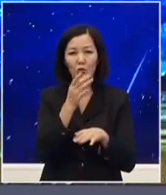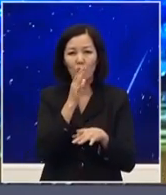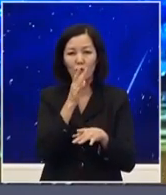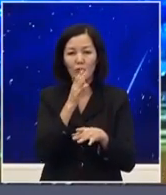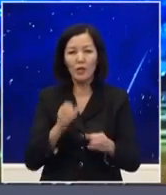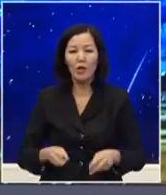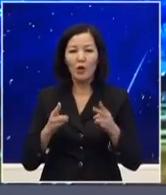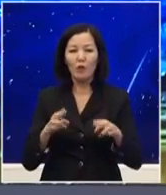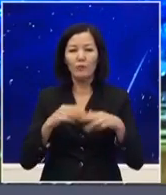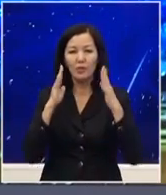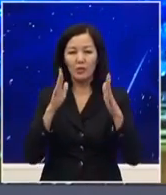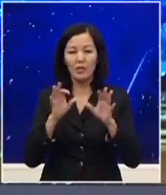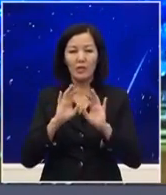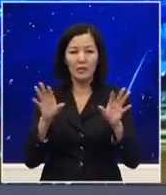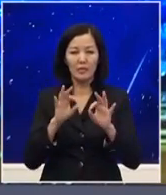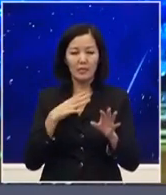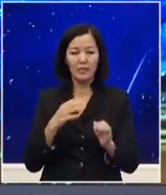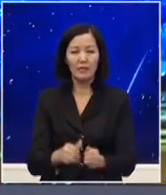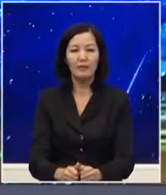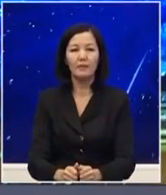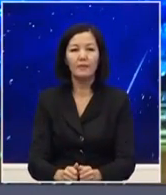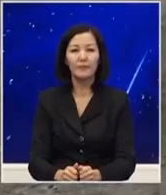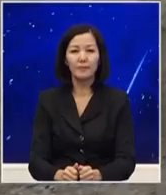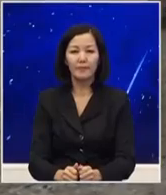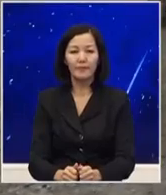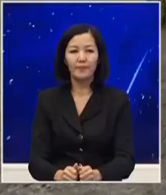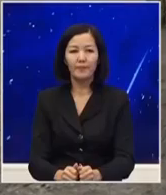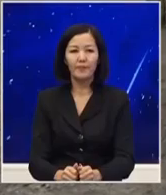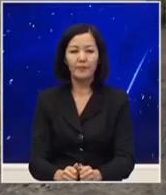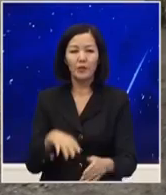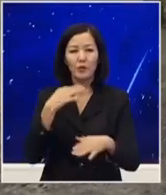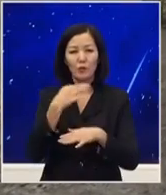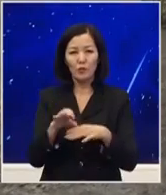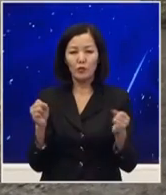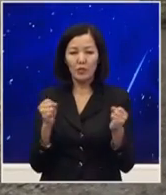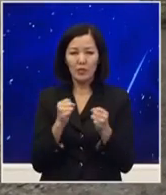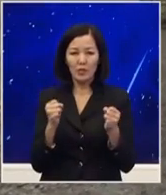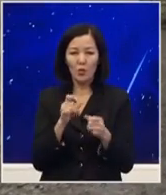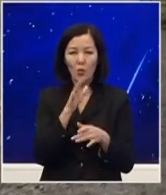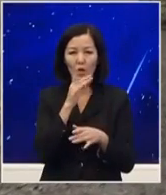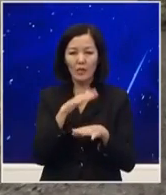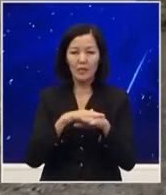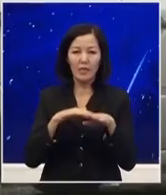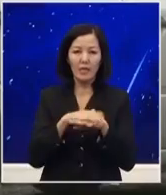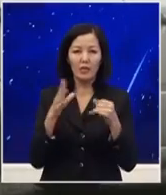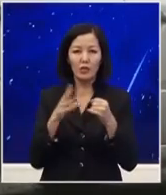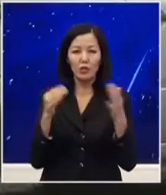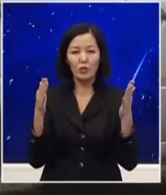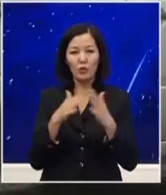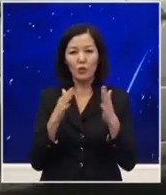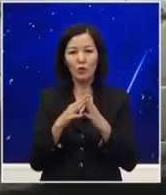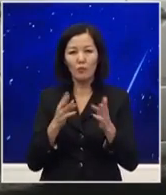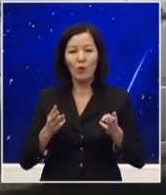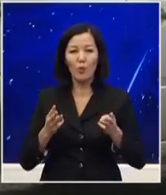жылыту маусымындағы қауіпсіздік шараларын ескертті. Күзгі қысқы кезеңде өңір тұрғындары жеке үйлер мен саяжайларда от